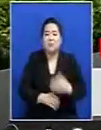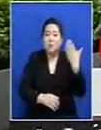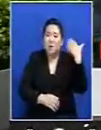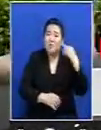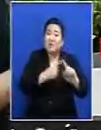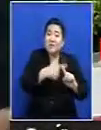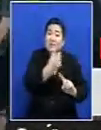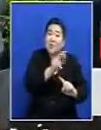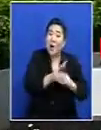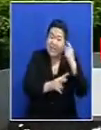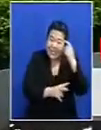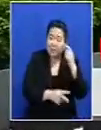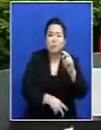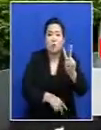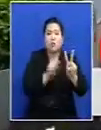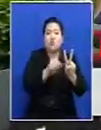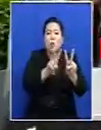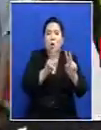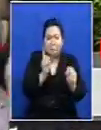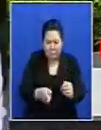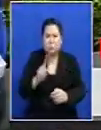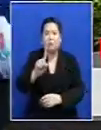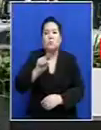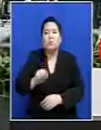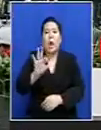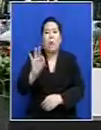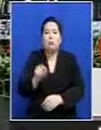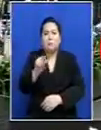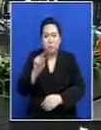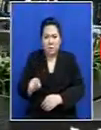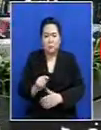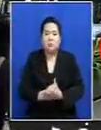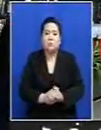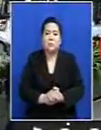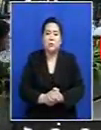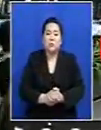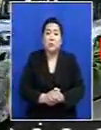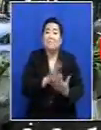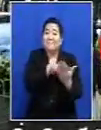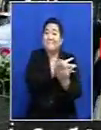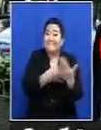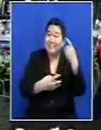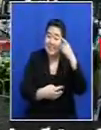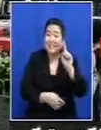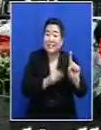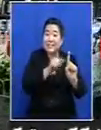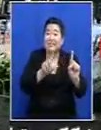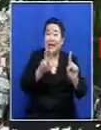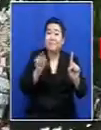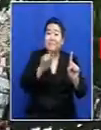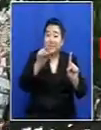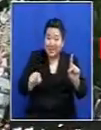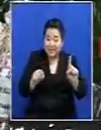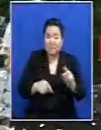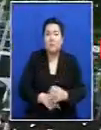คมขณะที่ตัวเลขคาดการ GDP ของปีนี้ของรัฐบาลสิงคโปร์เขาตั้งเอาไว้อยู่ที่ประมาณ 1-3% ค่ะ